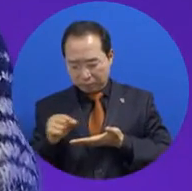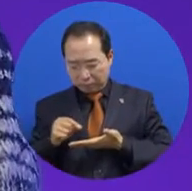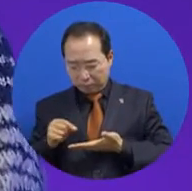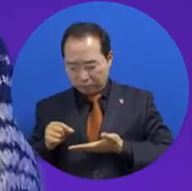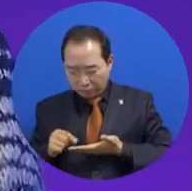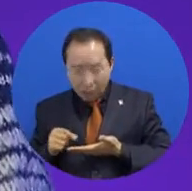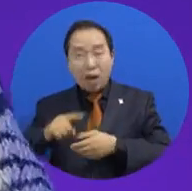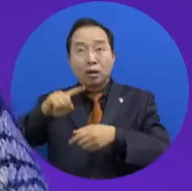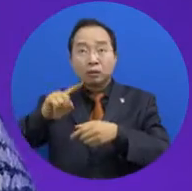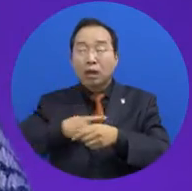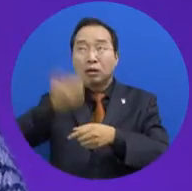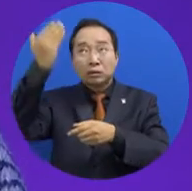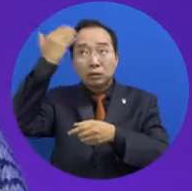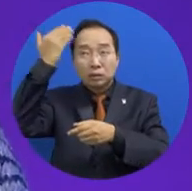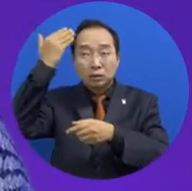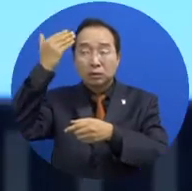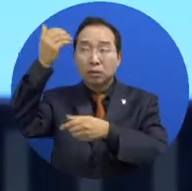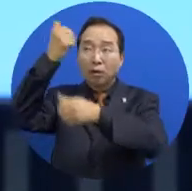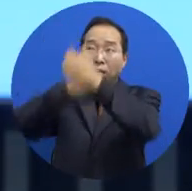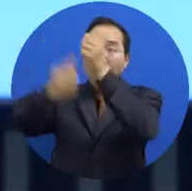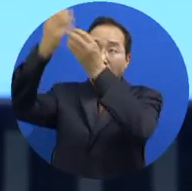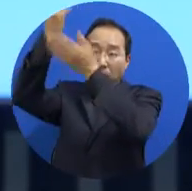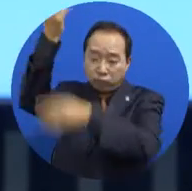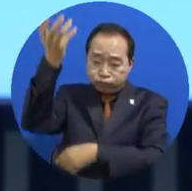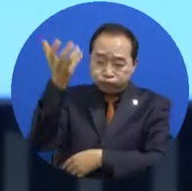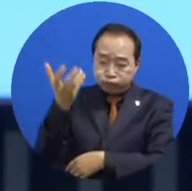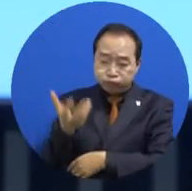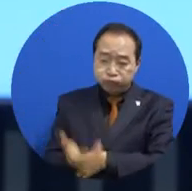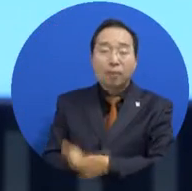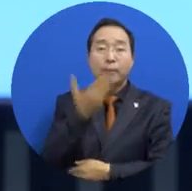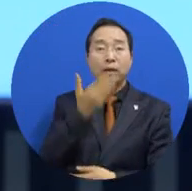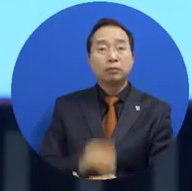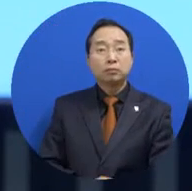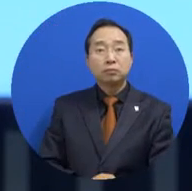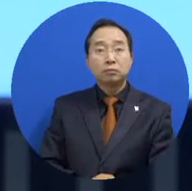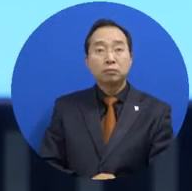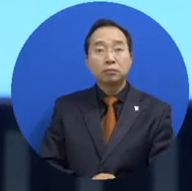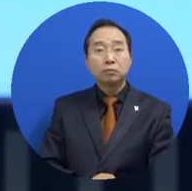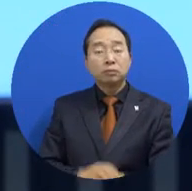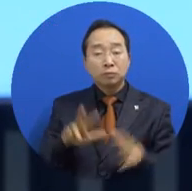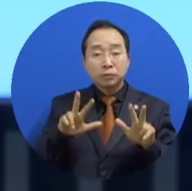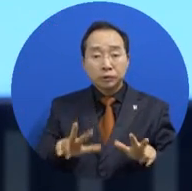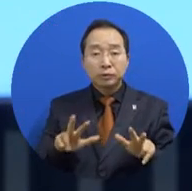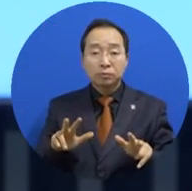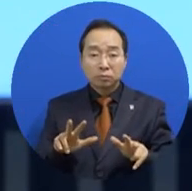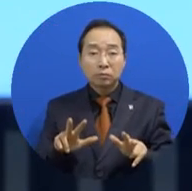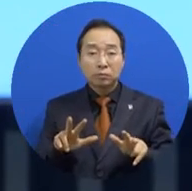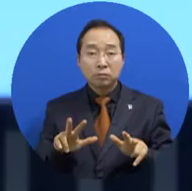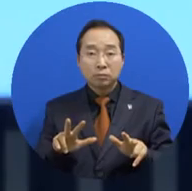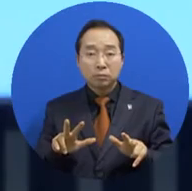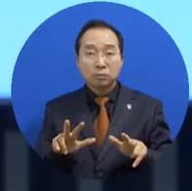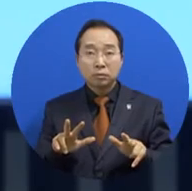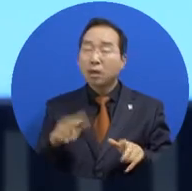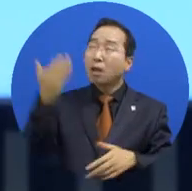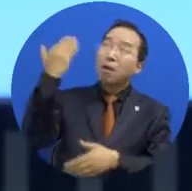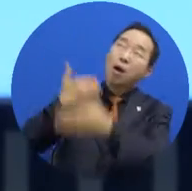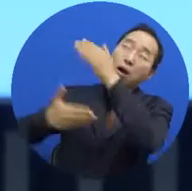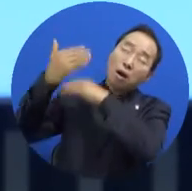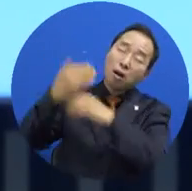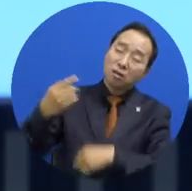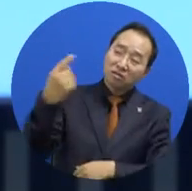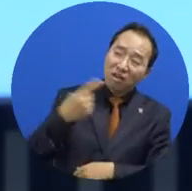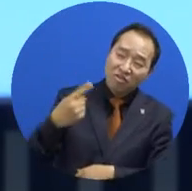넘어서 불멸을 얻게 되죠. 그래서 우리는 지금 가만히 앉아서 몇천 년 전에